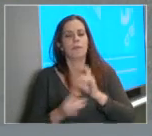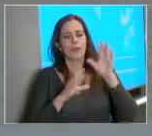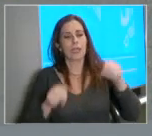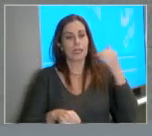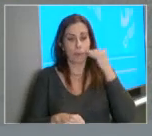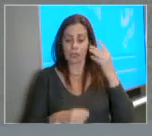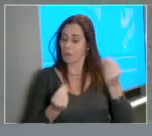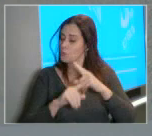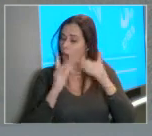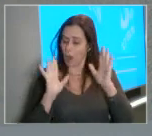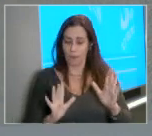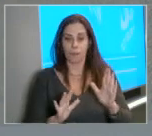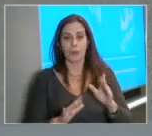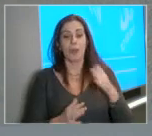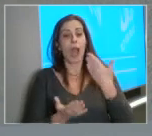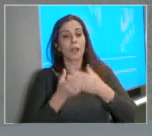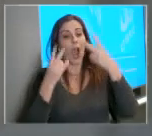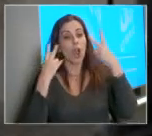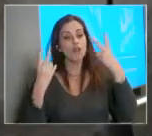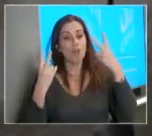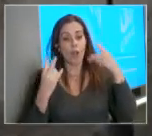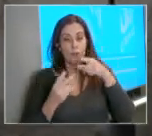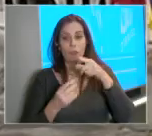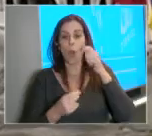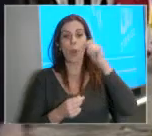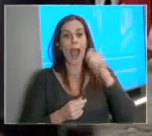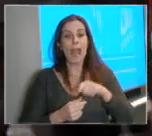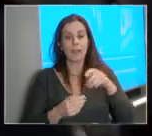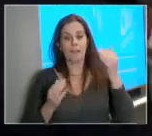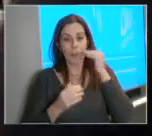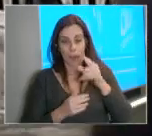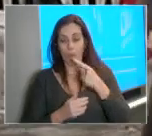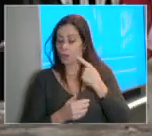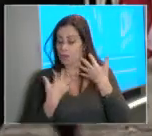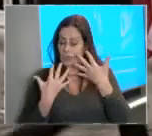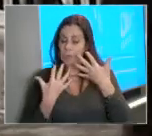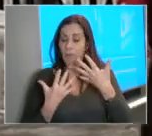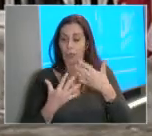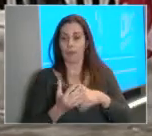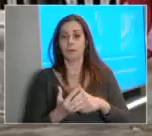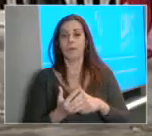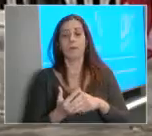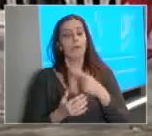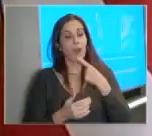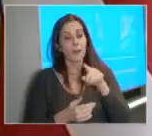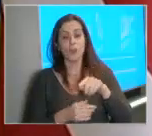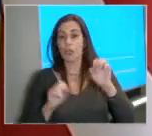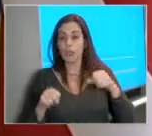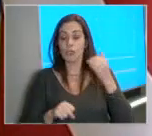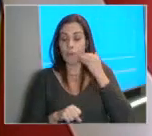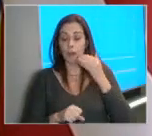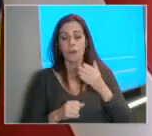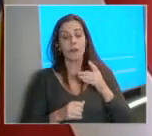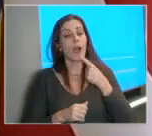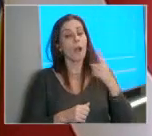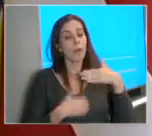טראמפ, זה כבר בעניין אחר. עד המפתח בפרשת אוקראינה גייט העיד במסגרת הליך ההדחה וטען שהנשיא התנה סיוע